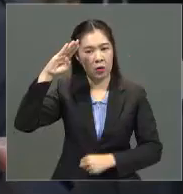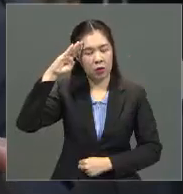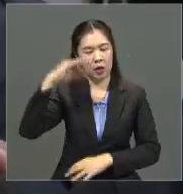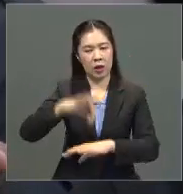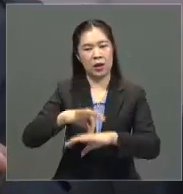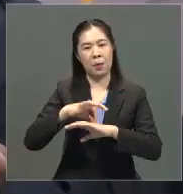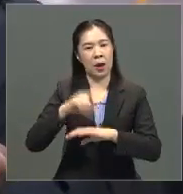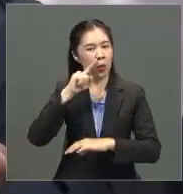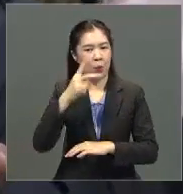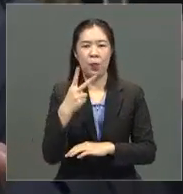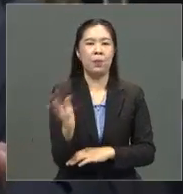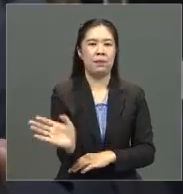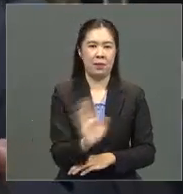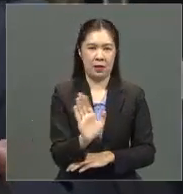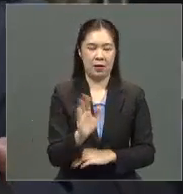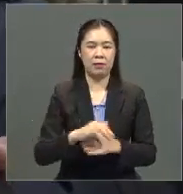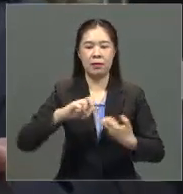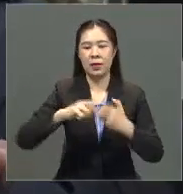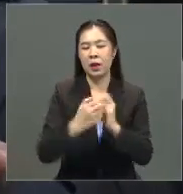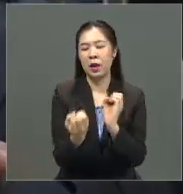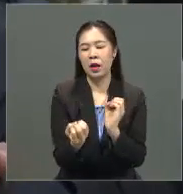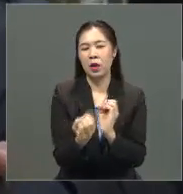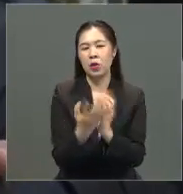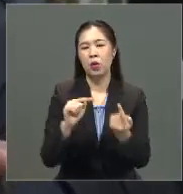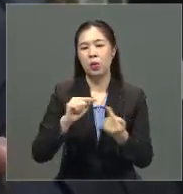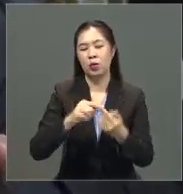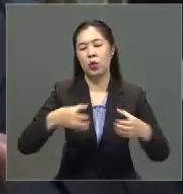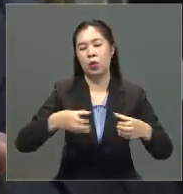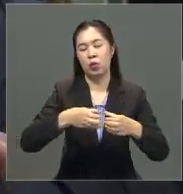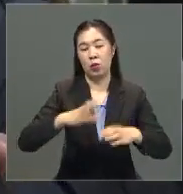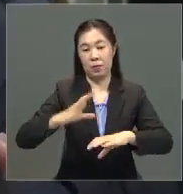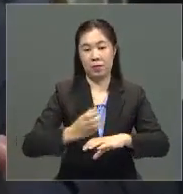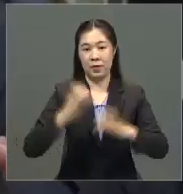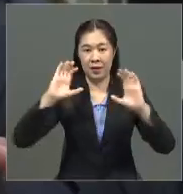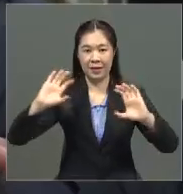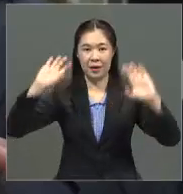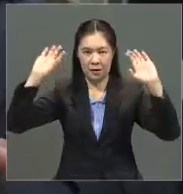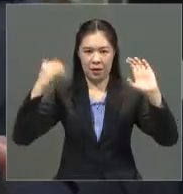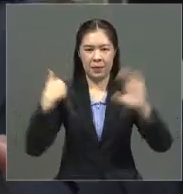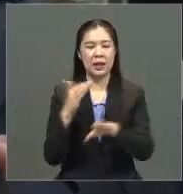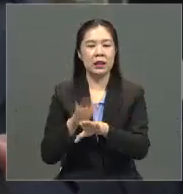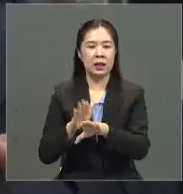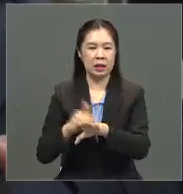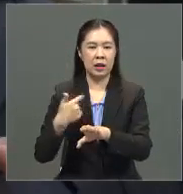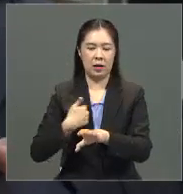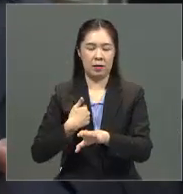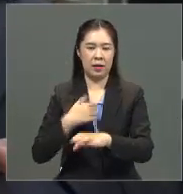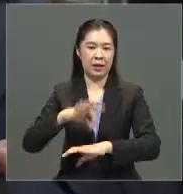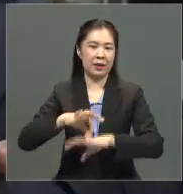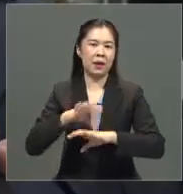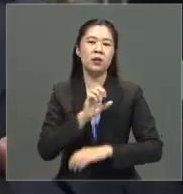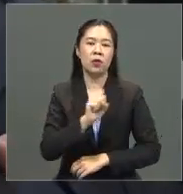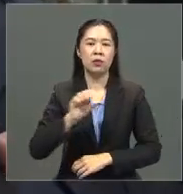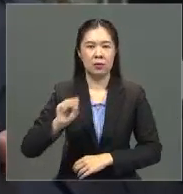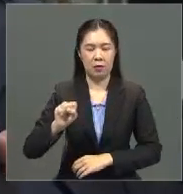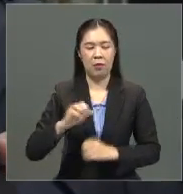นี้ก็ไม่กังวลข้อเสนอนี้นะคะว่าจะกระทบกับความสัมพันธ์ของพรรคร่วมรัฐบาลเพราะเตือนในฐานะที่เป็นส.ส.พรรค